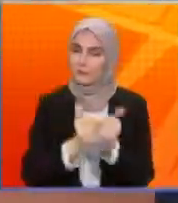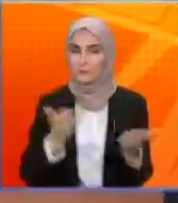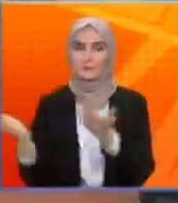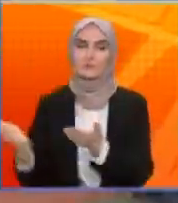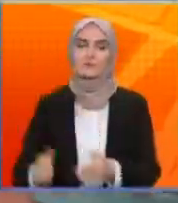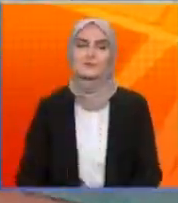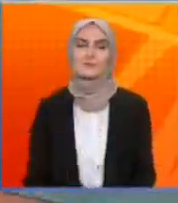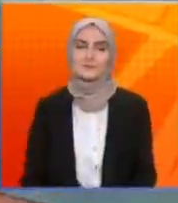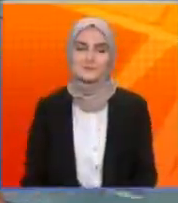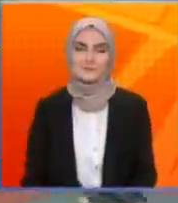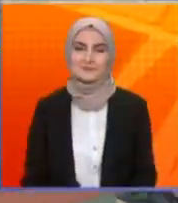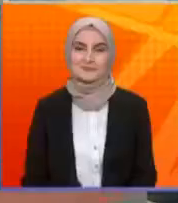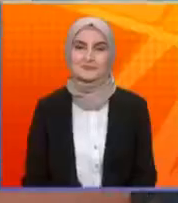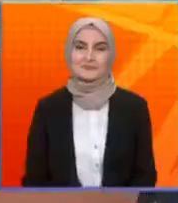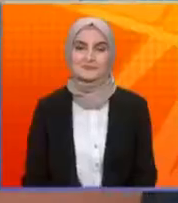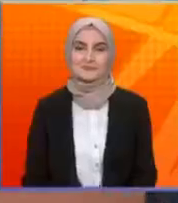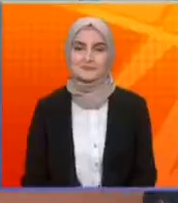aynen.